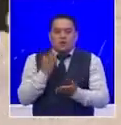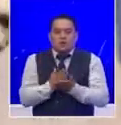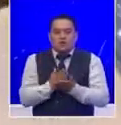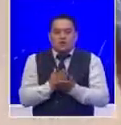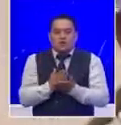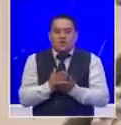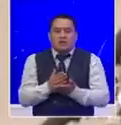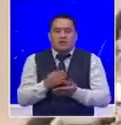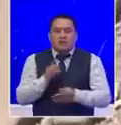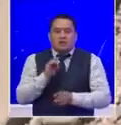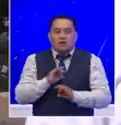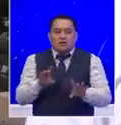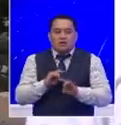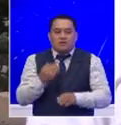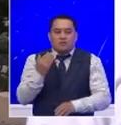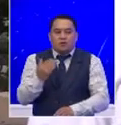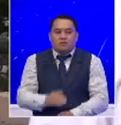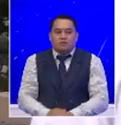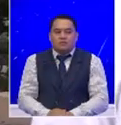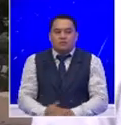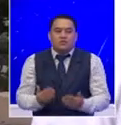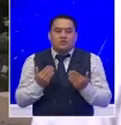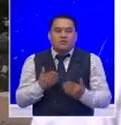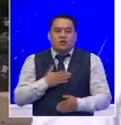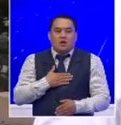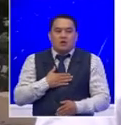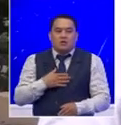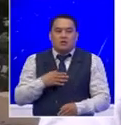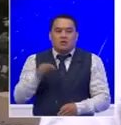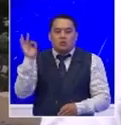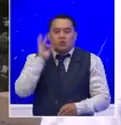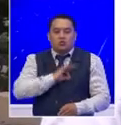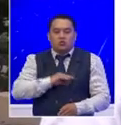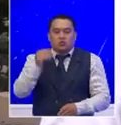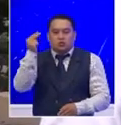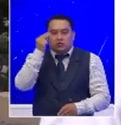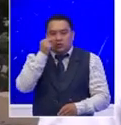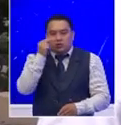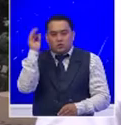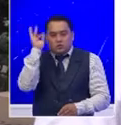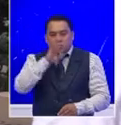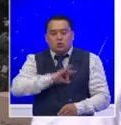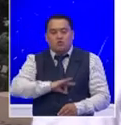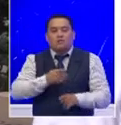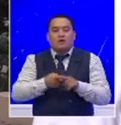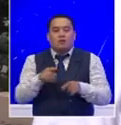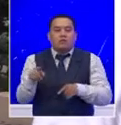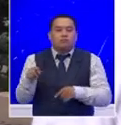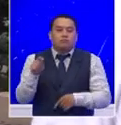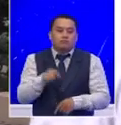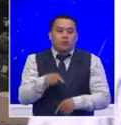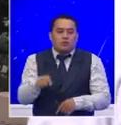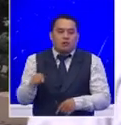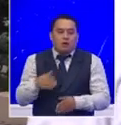существуют, считает Бауржан. На сегодняшний день я научился пользоваться палкой для незрячих. Пользуюсь